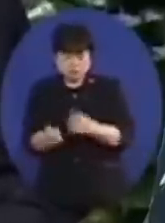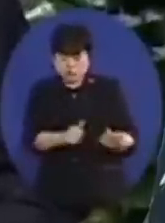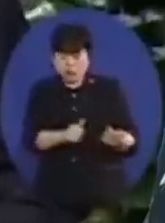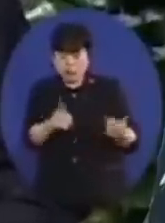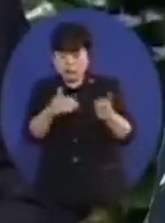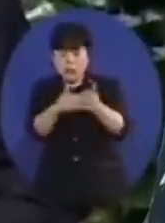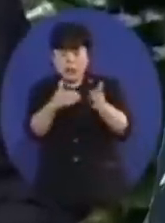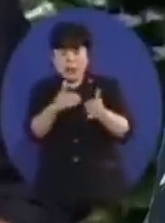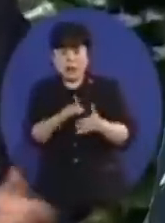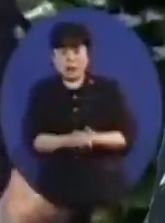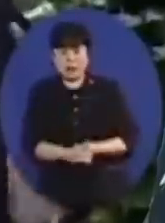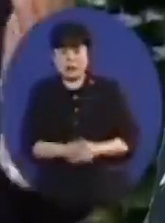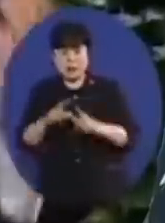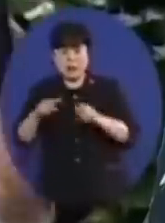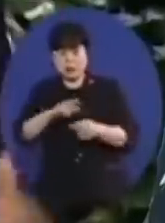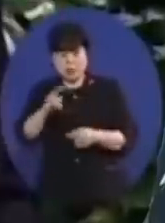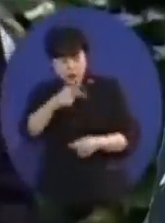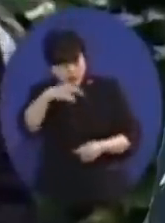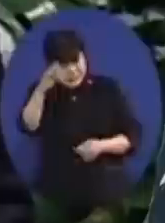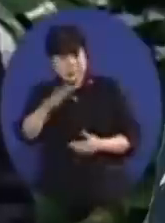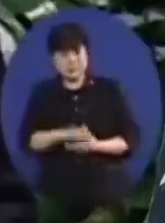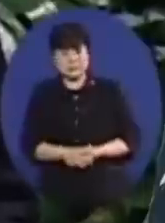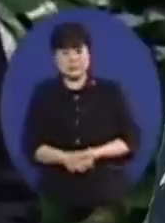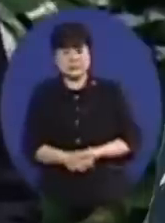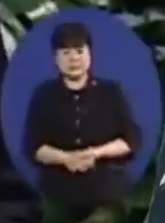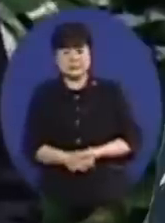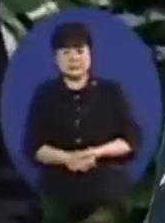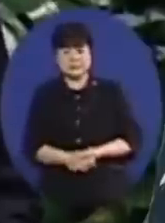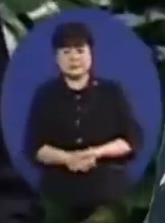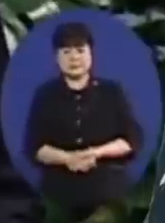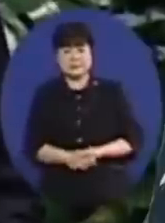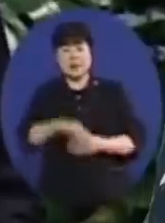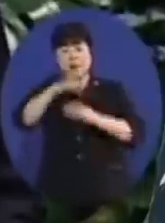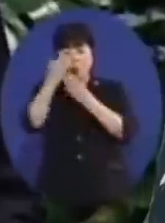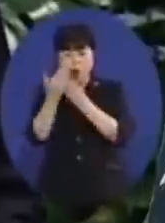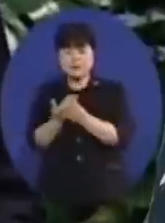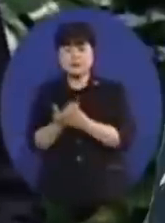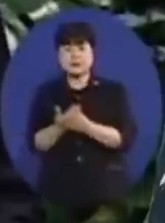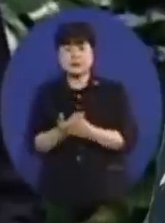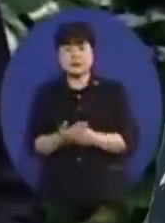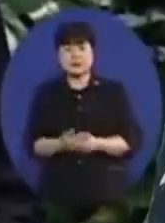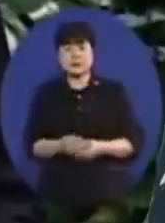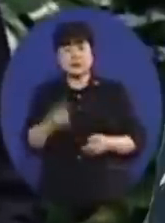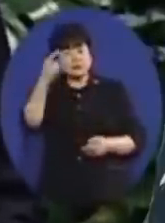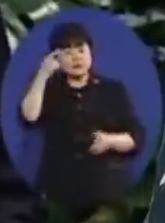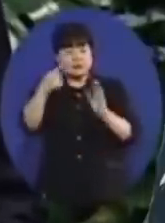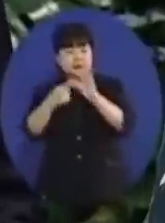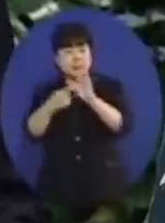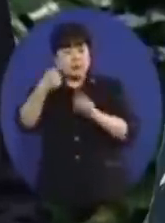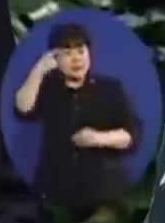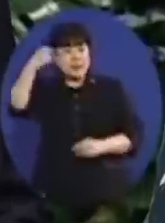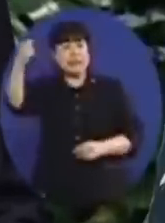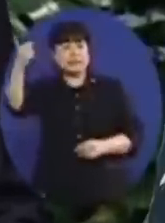것이다 애굽으로 도로 돌아가자 완전히 부정적인 자화상을